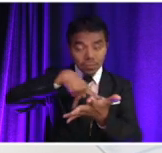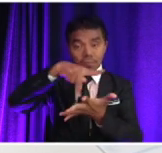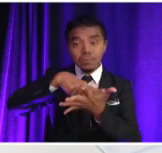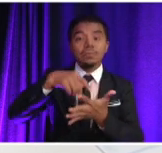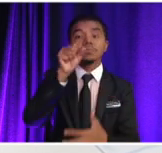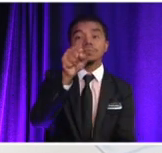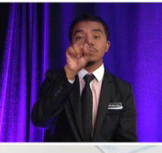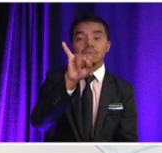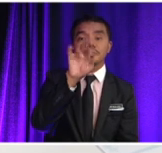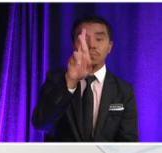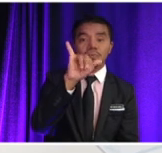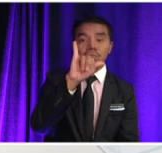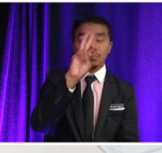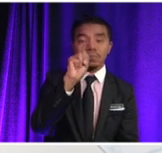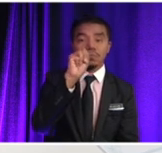filmnya